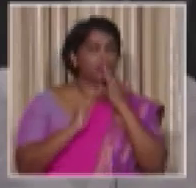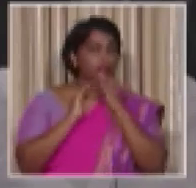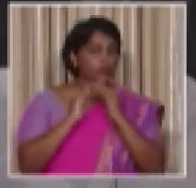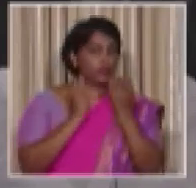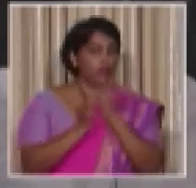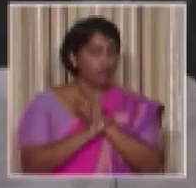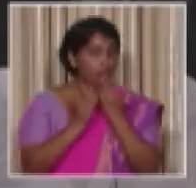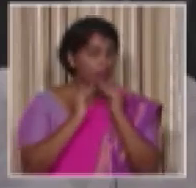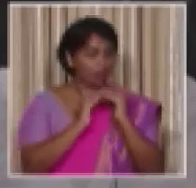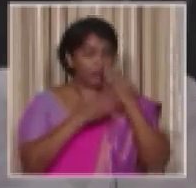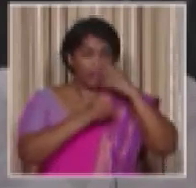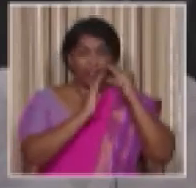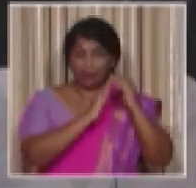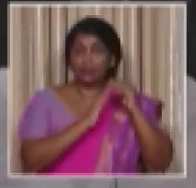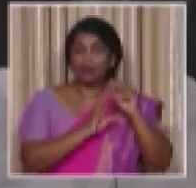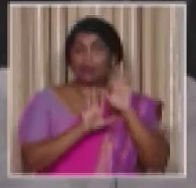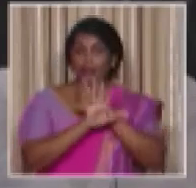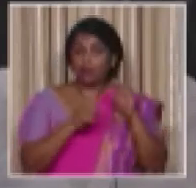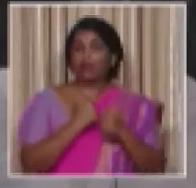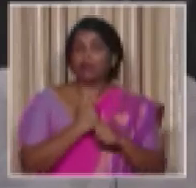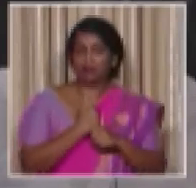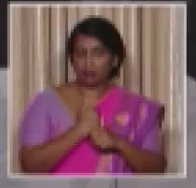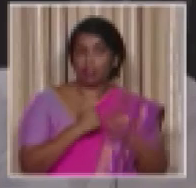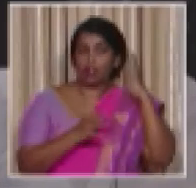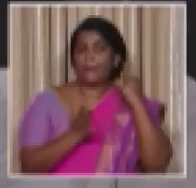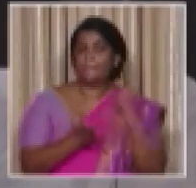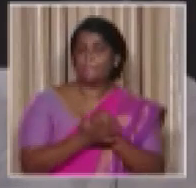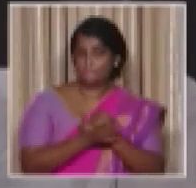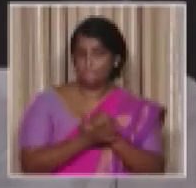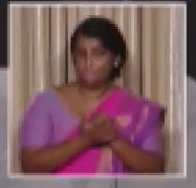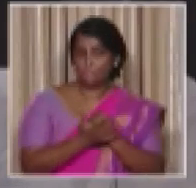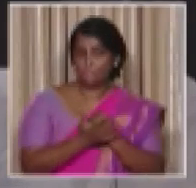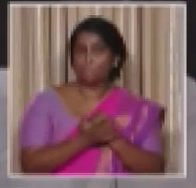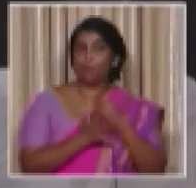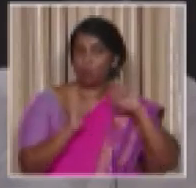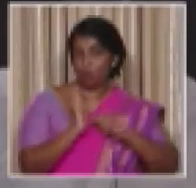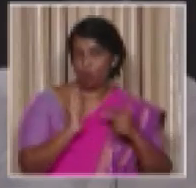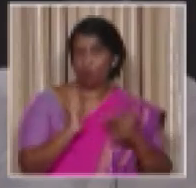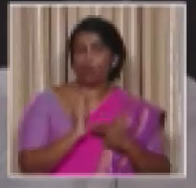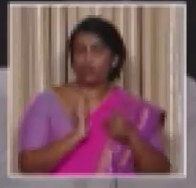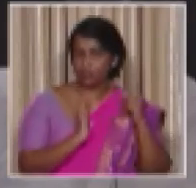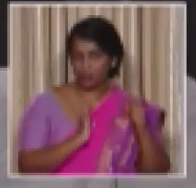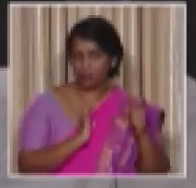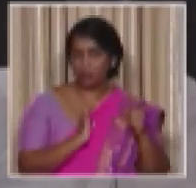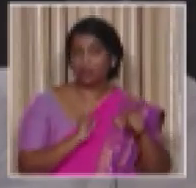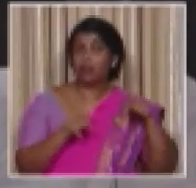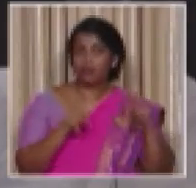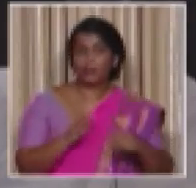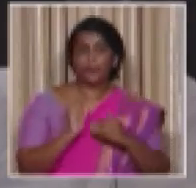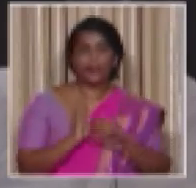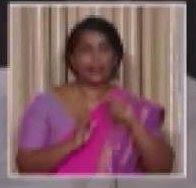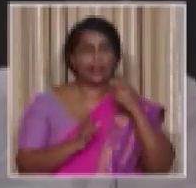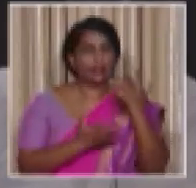නැවත ප්‍රතිසංස්කරණය කරා ඒ සඳහා ලෝක බැංකුවේ ජෙම් ප්‍රොජෙක්ට් එකේ දැනට මිලියන